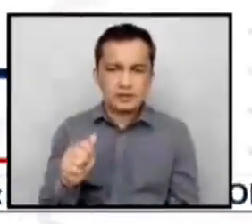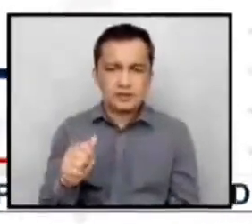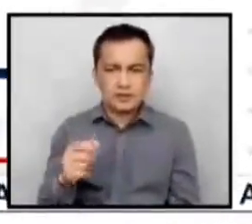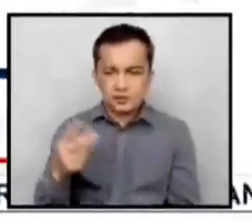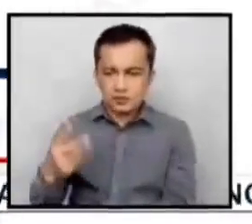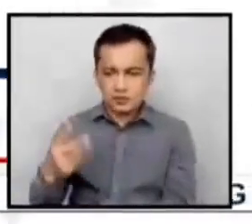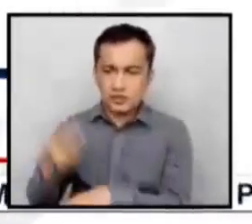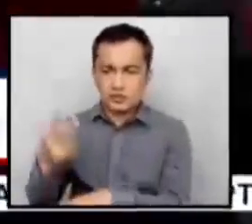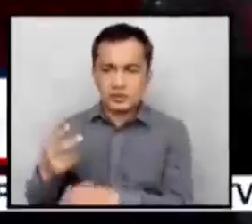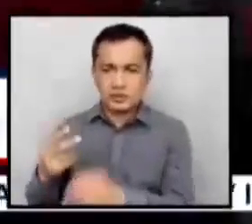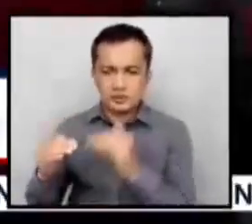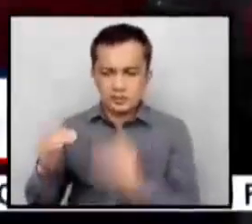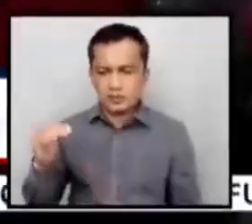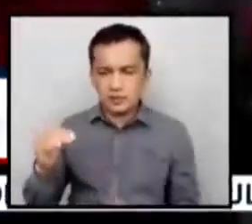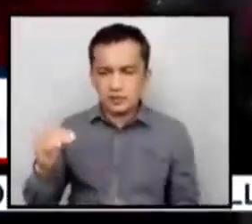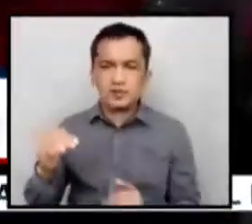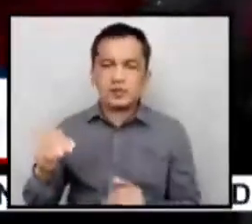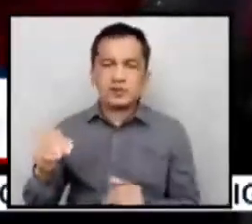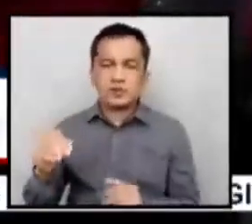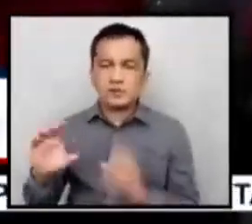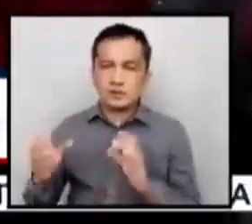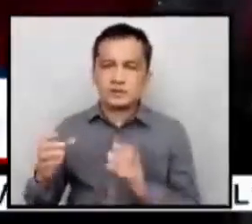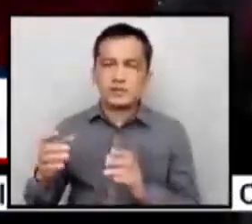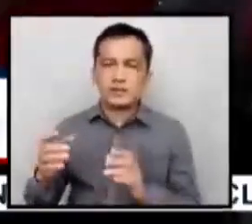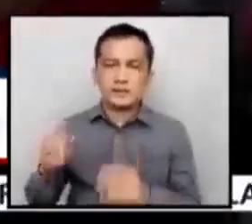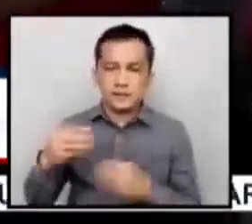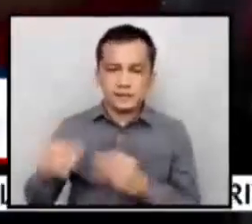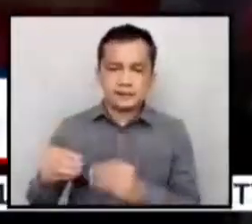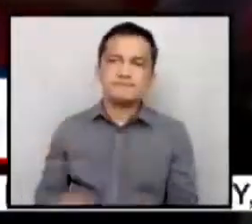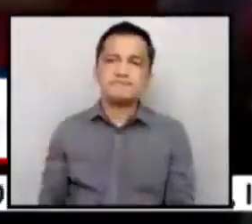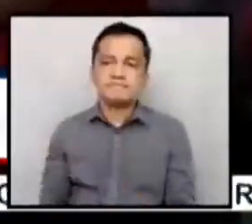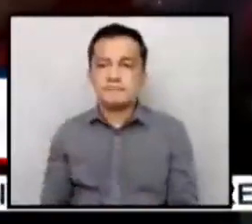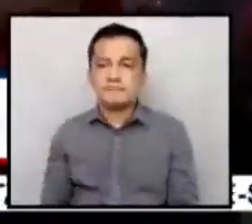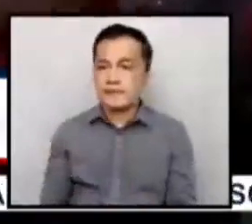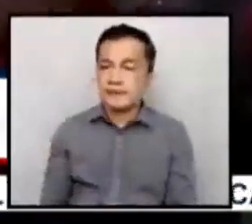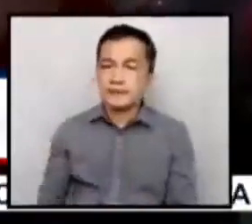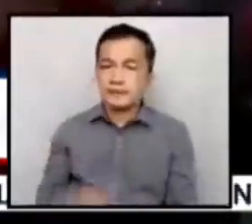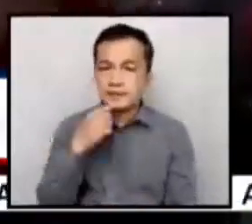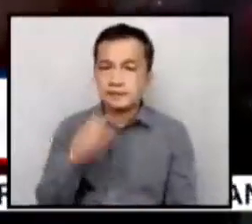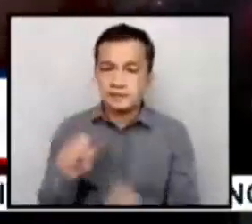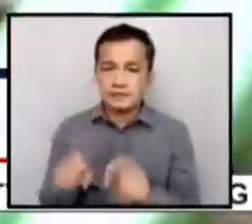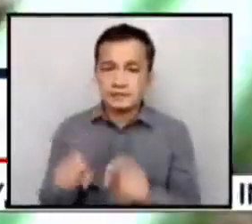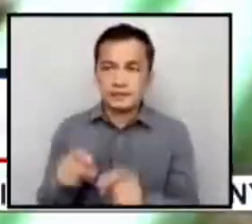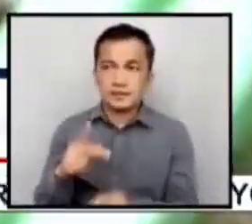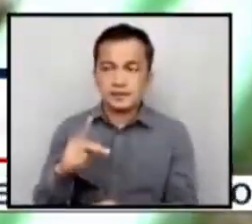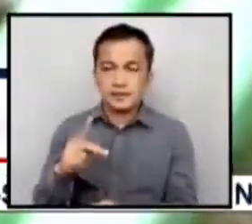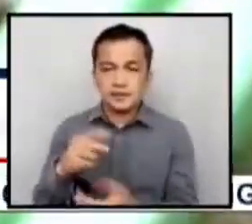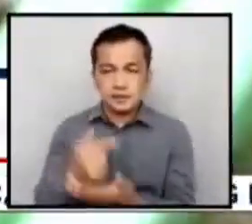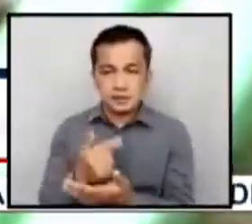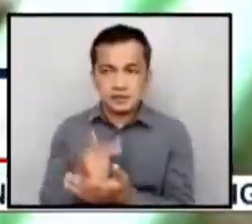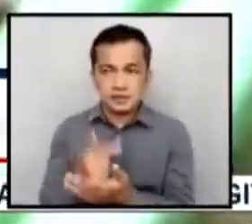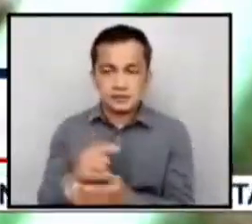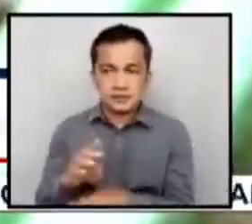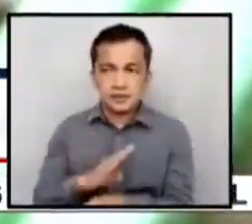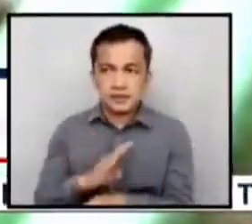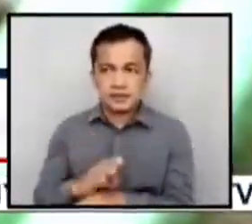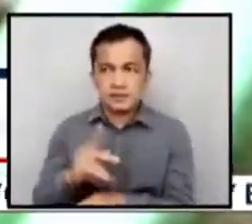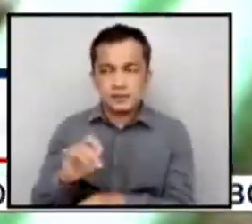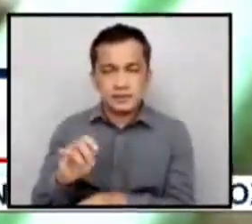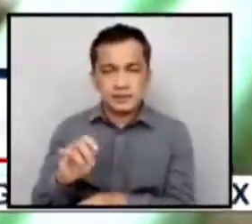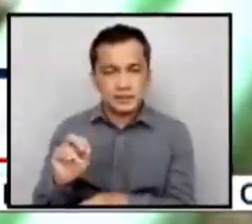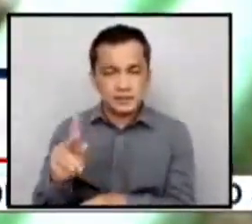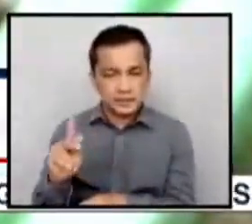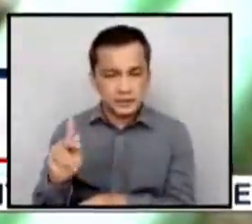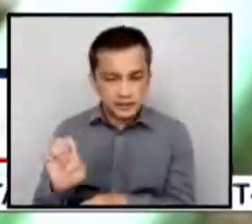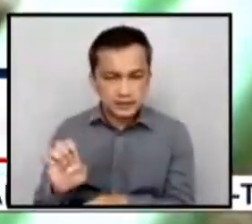baba kumpara sa palengke. Ayon naman sa mga nagtitinda ng bawang sa Tandang Sora Bayang Palengke, hindi pa nagbabago ang presyo